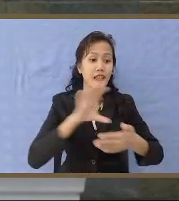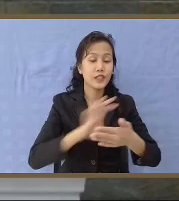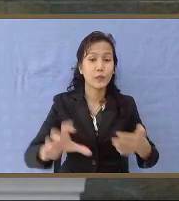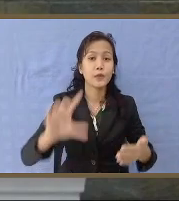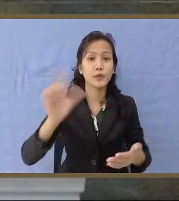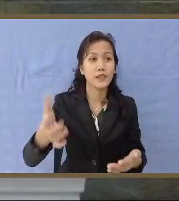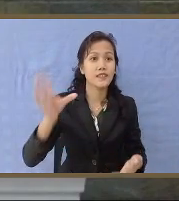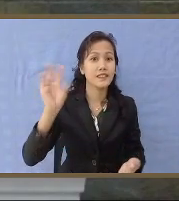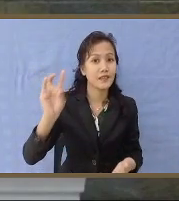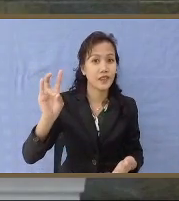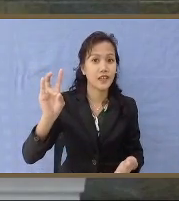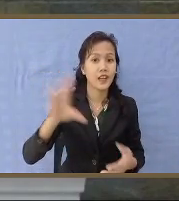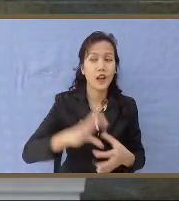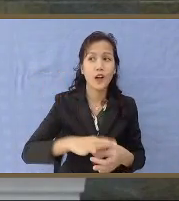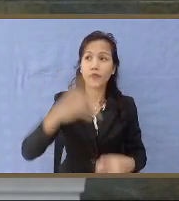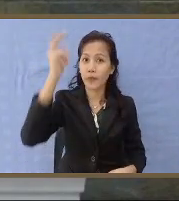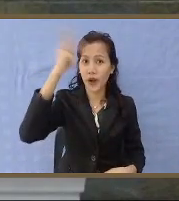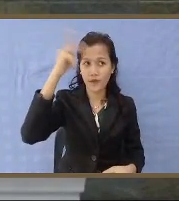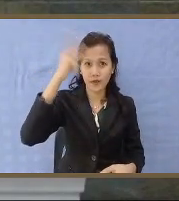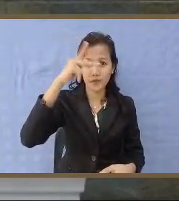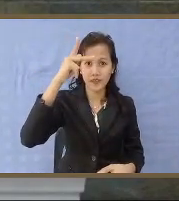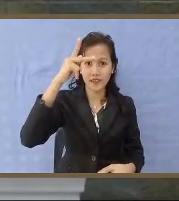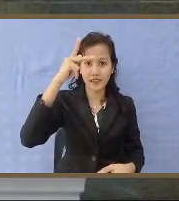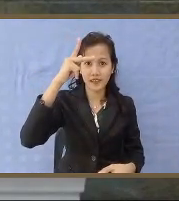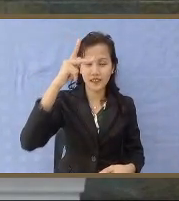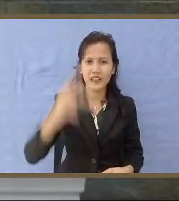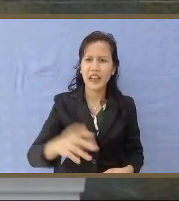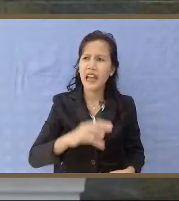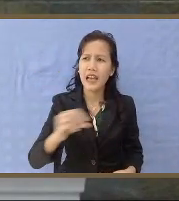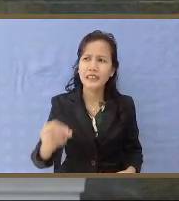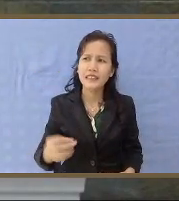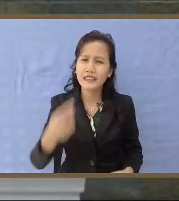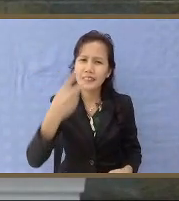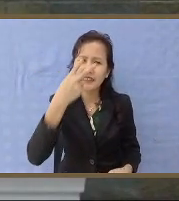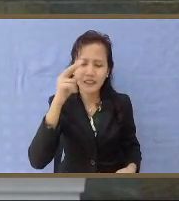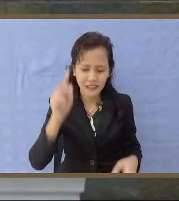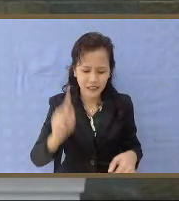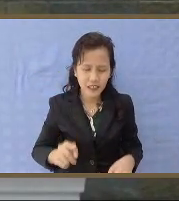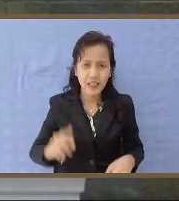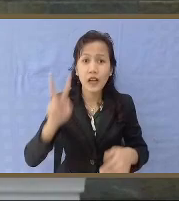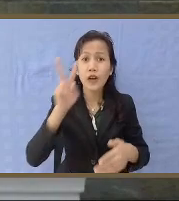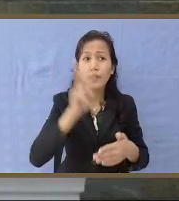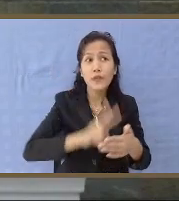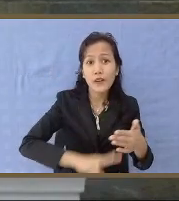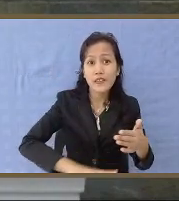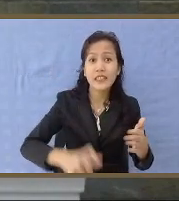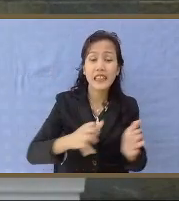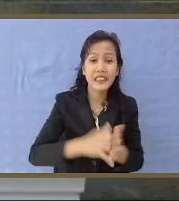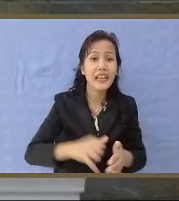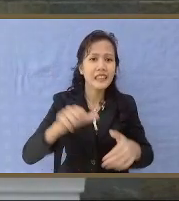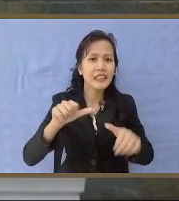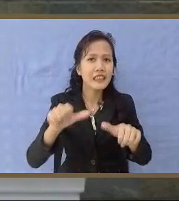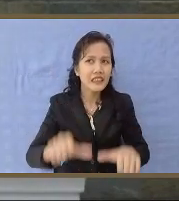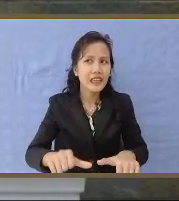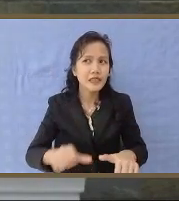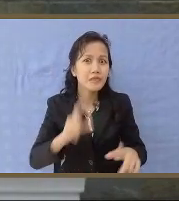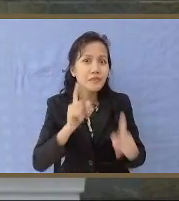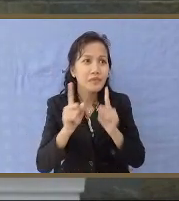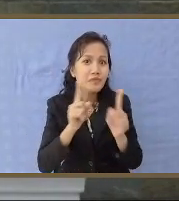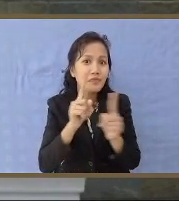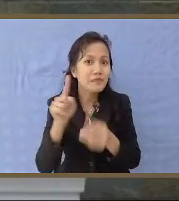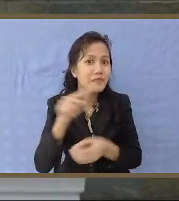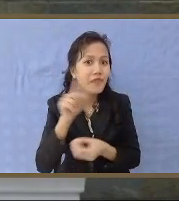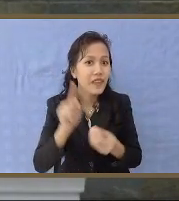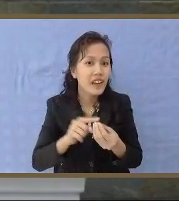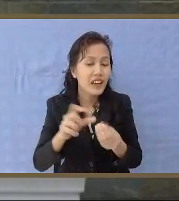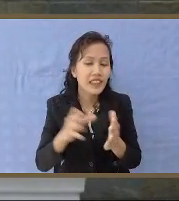27 of the book of Proverbs. Okay? And then titingin kayo doon ng passages na pwede niyong pag-usap-usapan. No? Kaya tinuturo ko